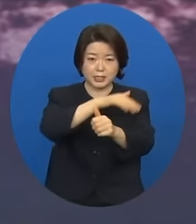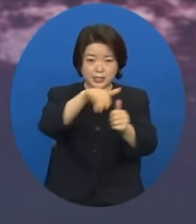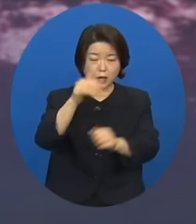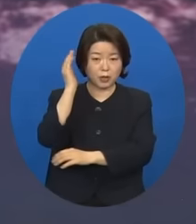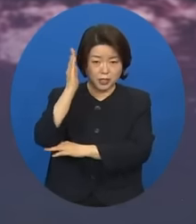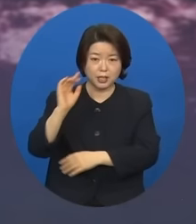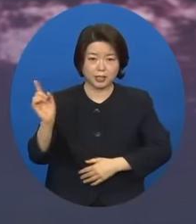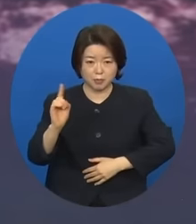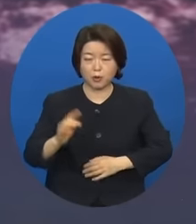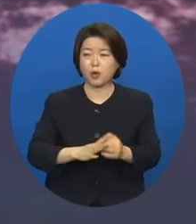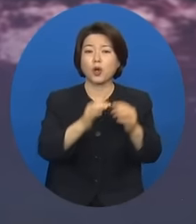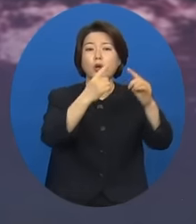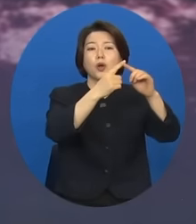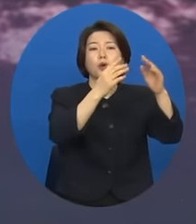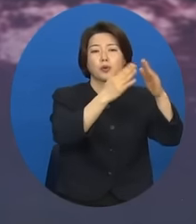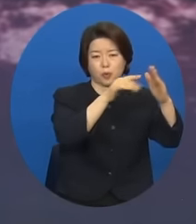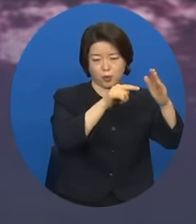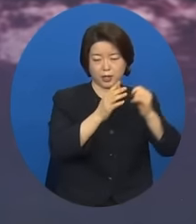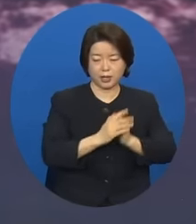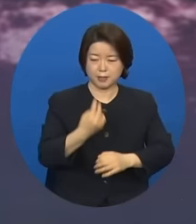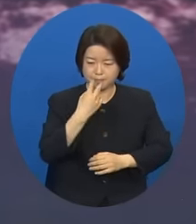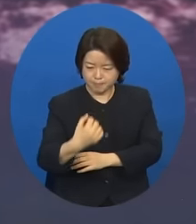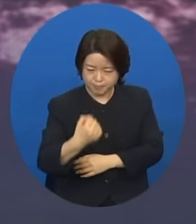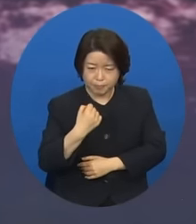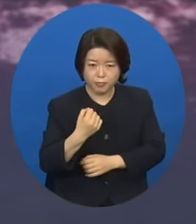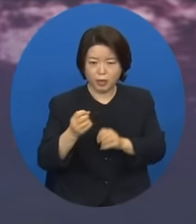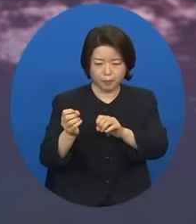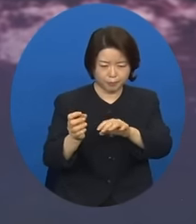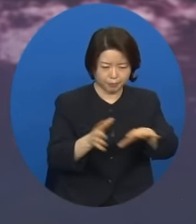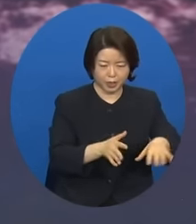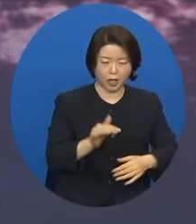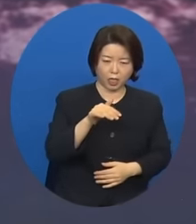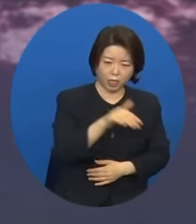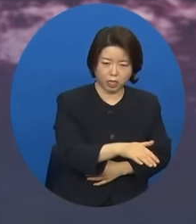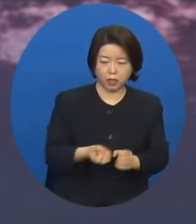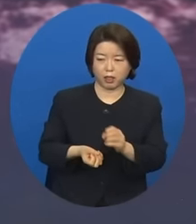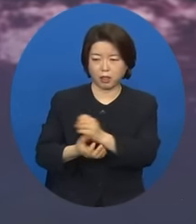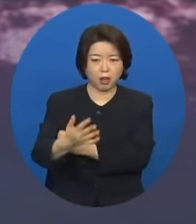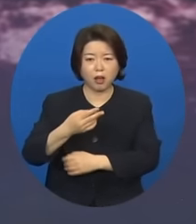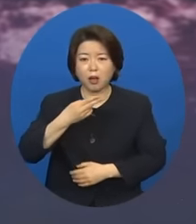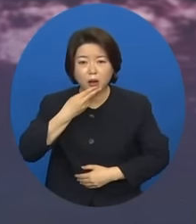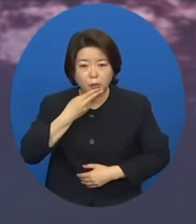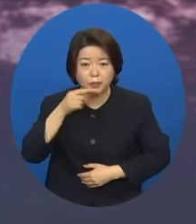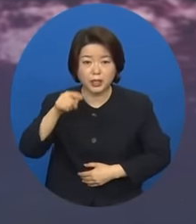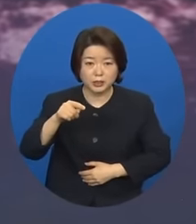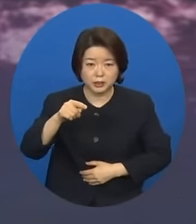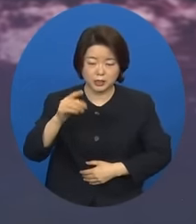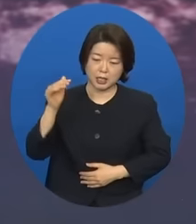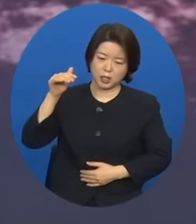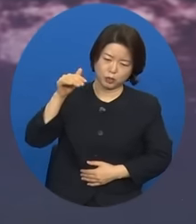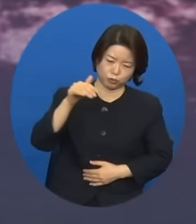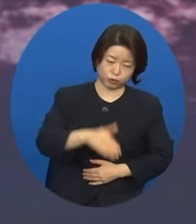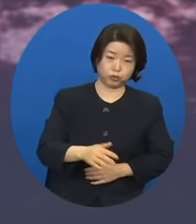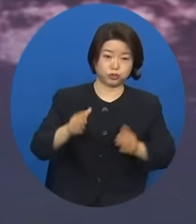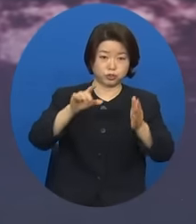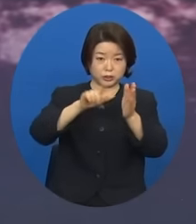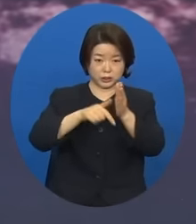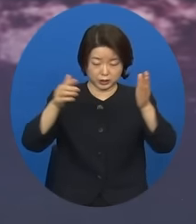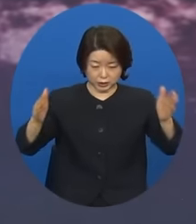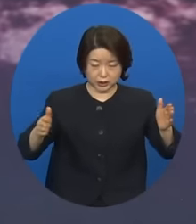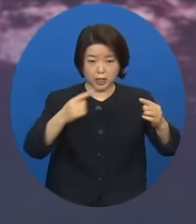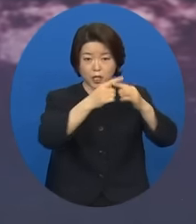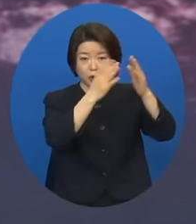들어보세요 교회가 생명력을 읽고 전혀 영향력을 발휘하지 못했던 침체 시기를 교회사를 통해